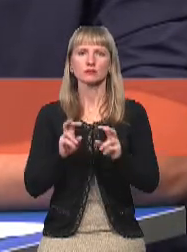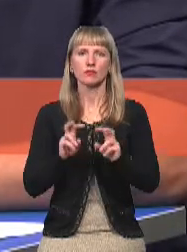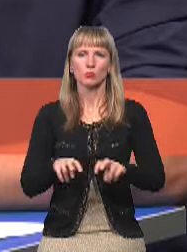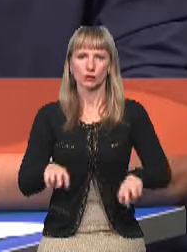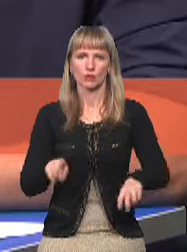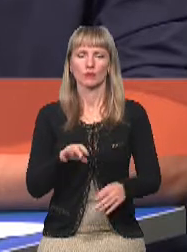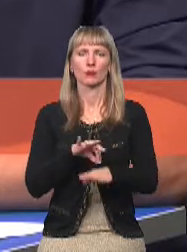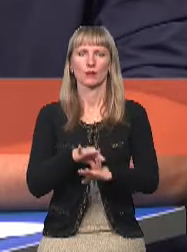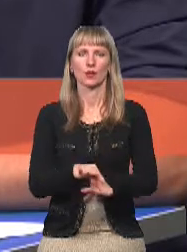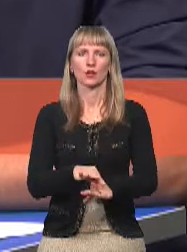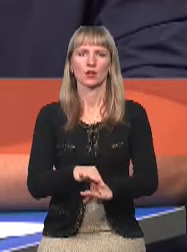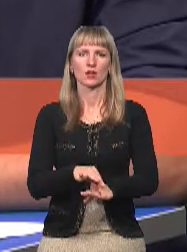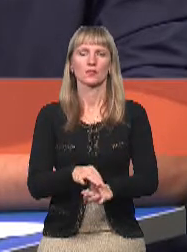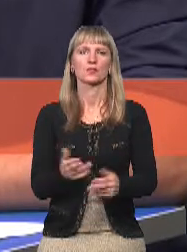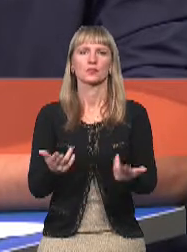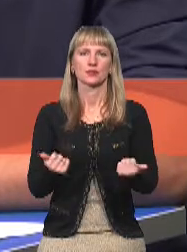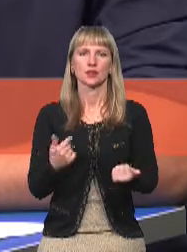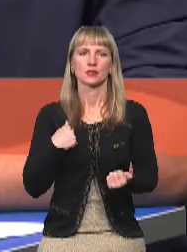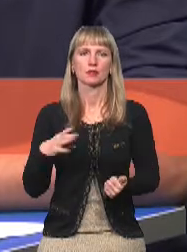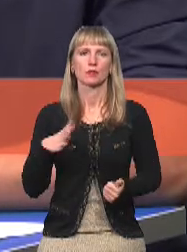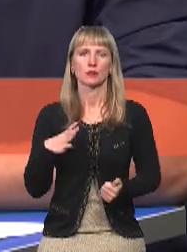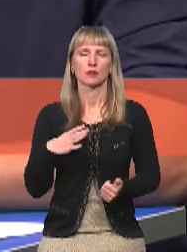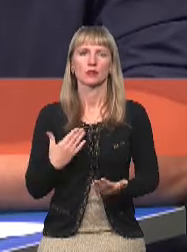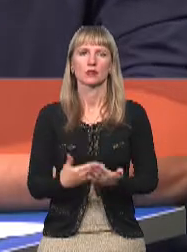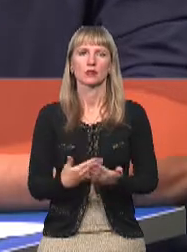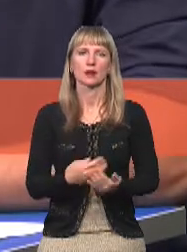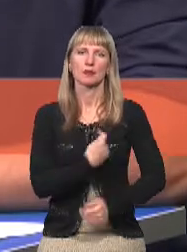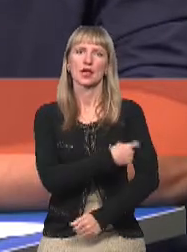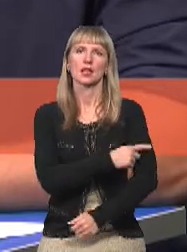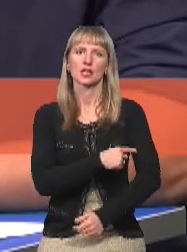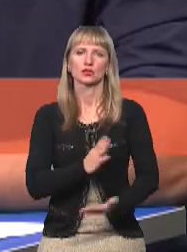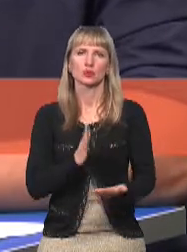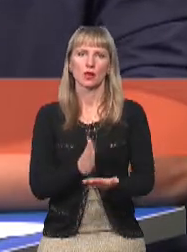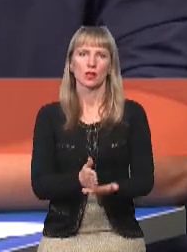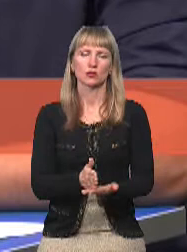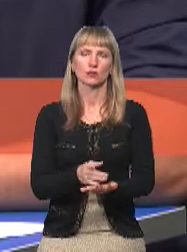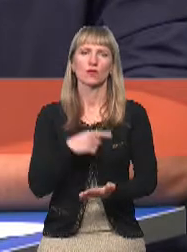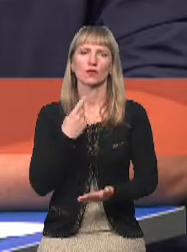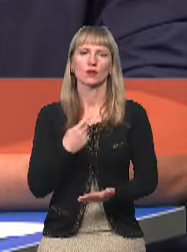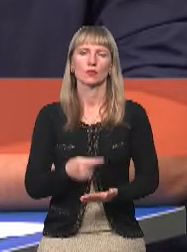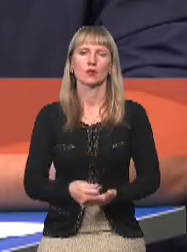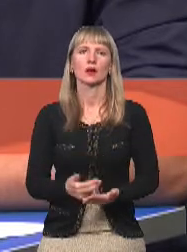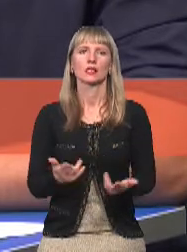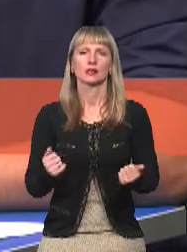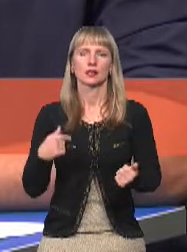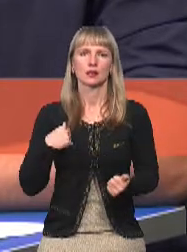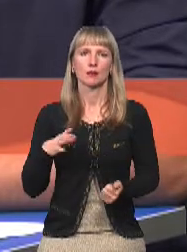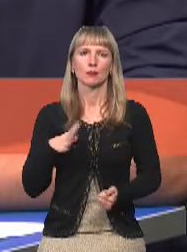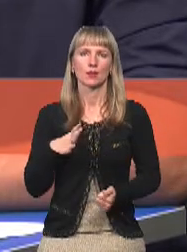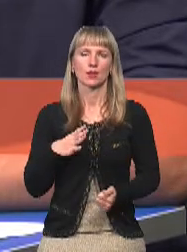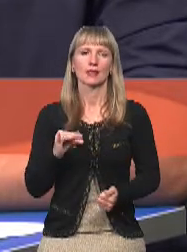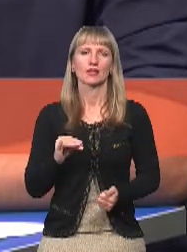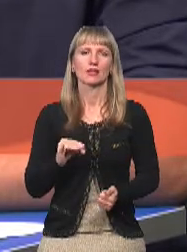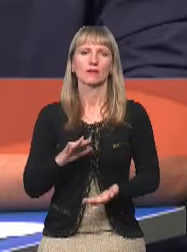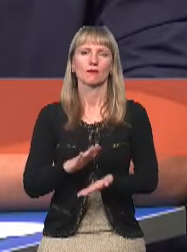ці моніторинги? Так, я перебувала, наприклад... Саме з медичної галузі, якщо ми кажемо зараз про медицину. Так, я перебувала і